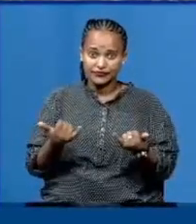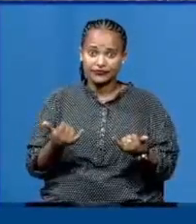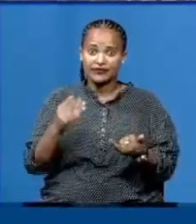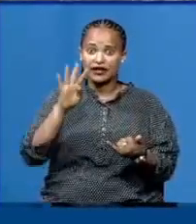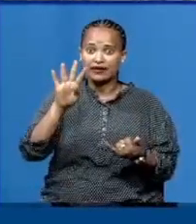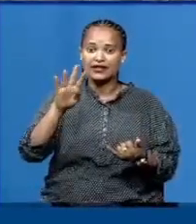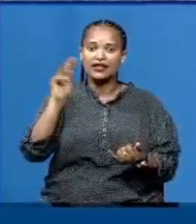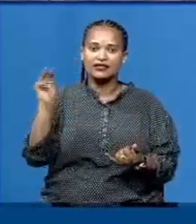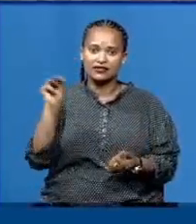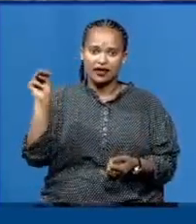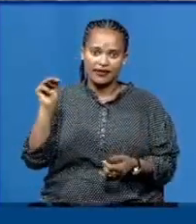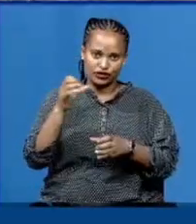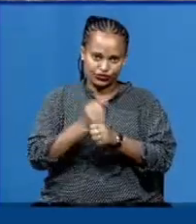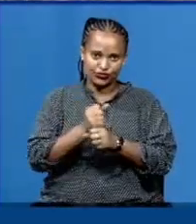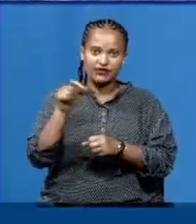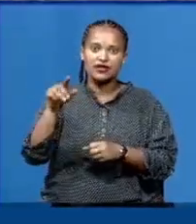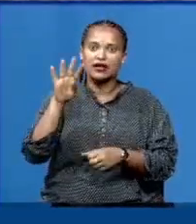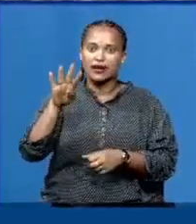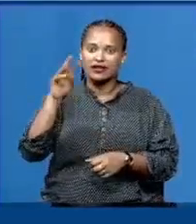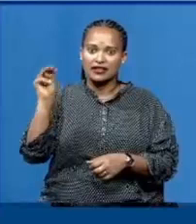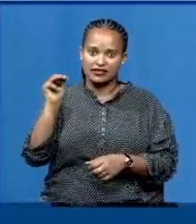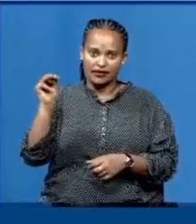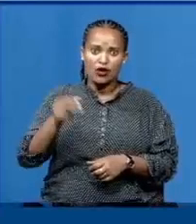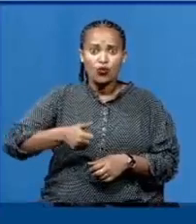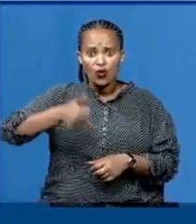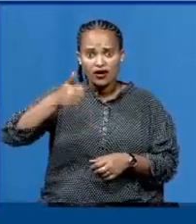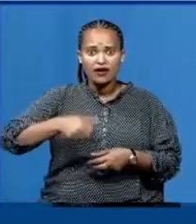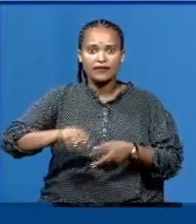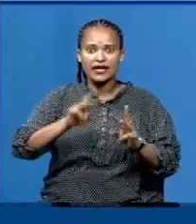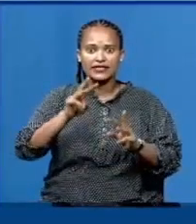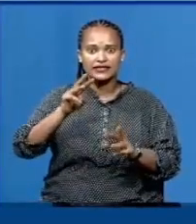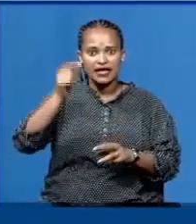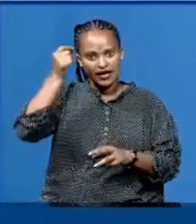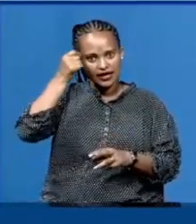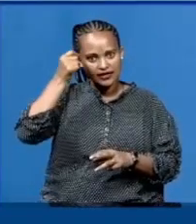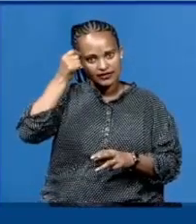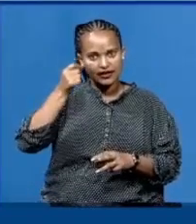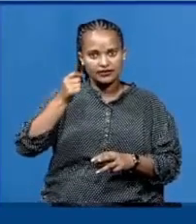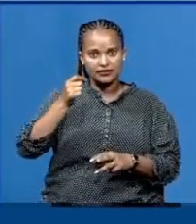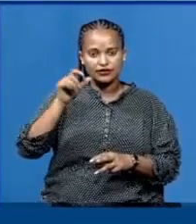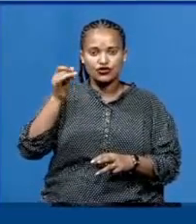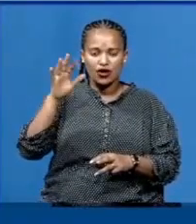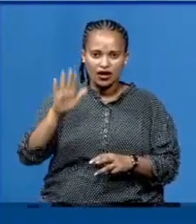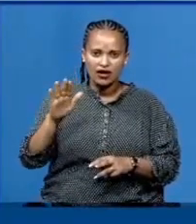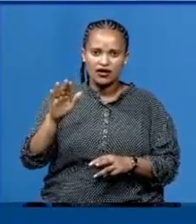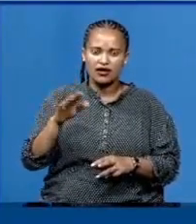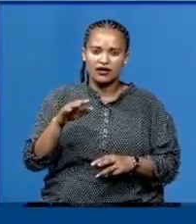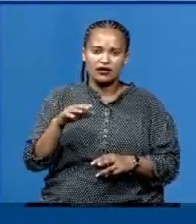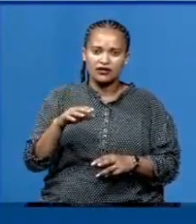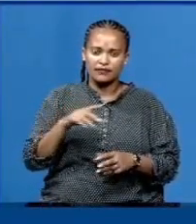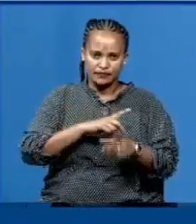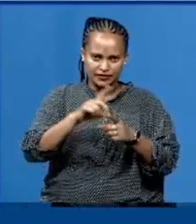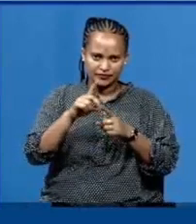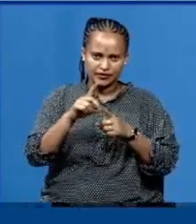ኣርባዕተ ጣብያታት ሒዙ ካብቶም ኣርባዕተ ጣብያታት ዋና መንገድ ዓዲግራት ደውሃን ዓሊ ከማ ዘተሰር ብሰብያ